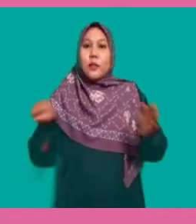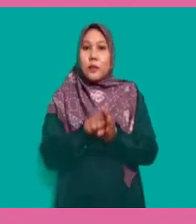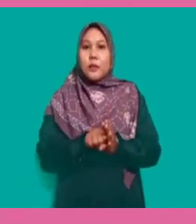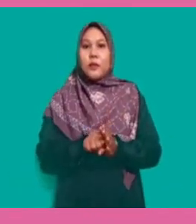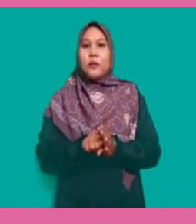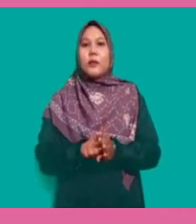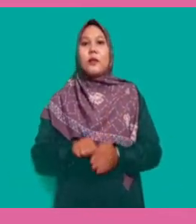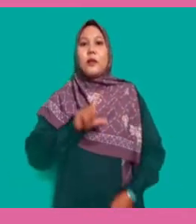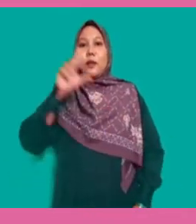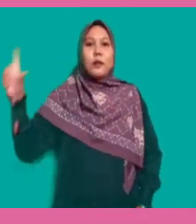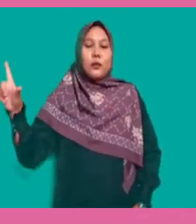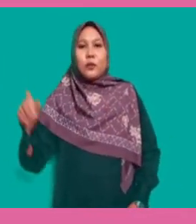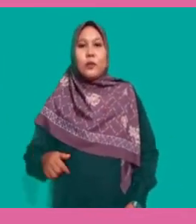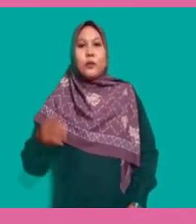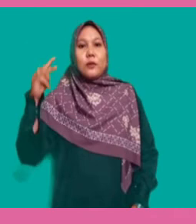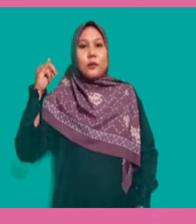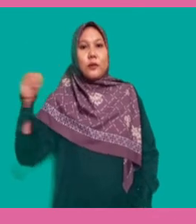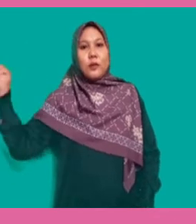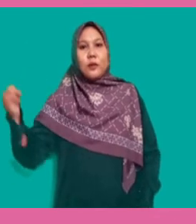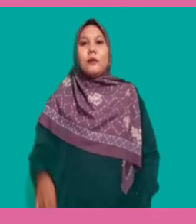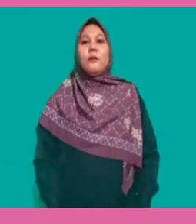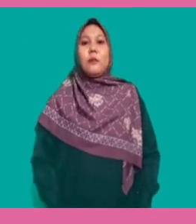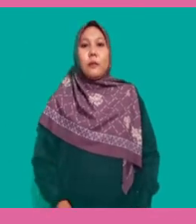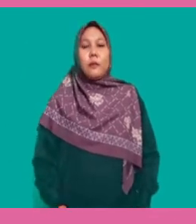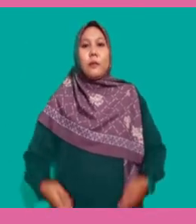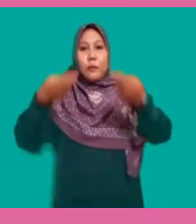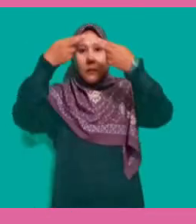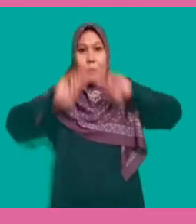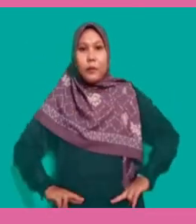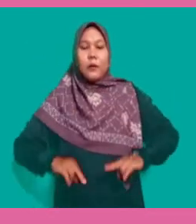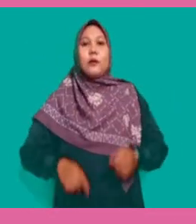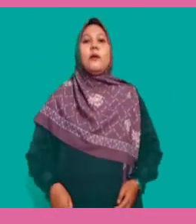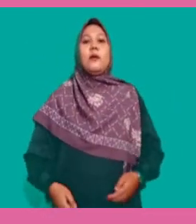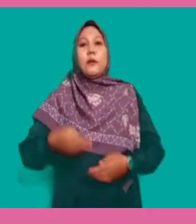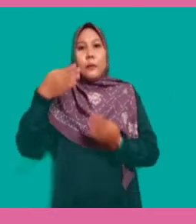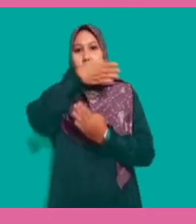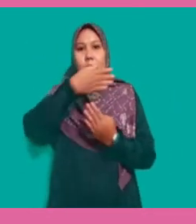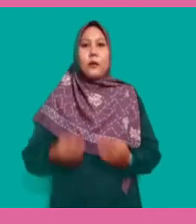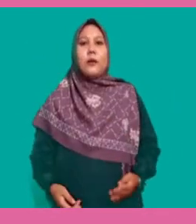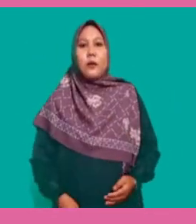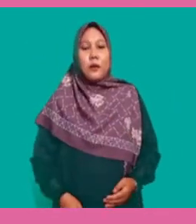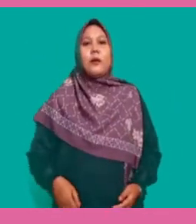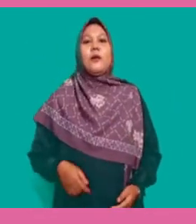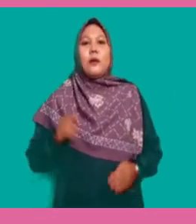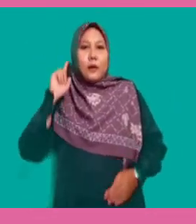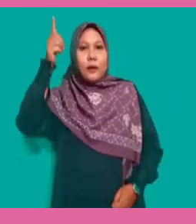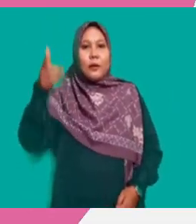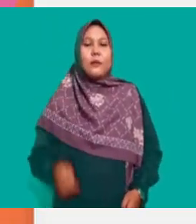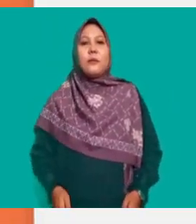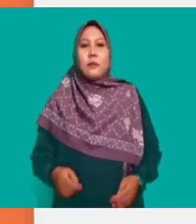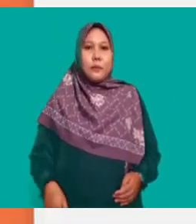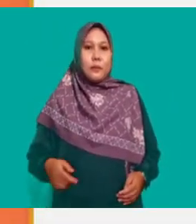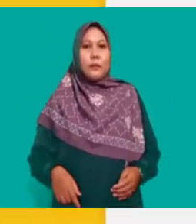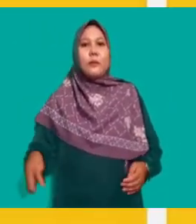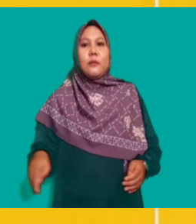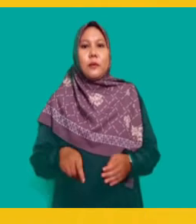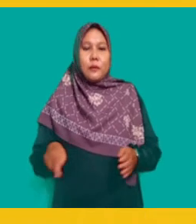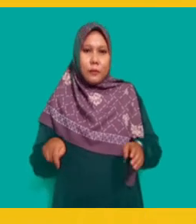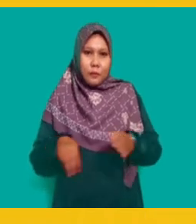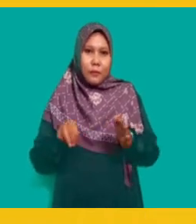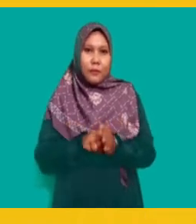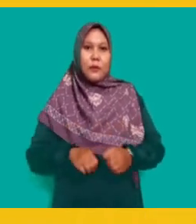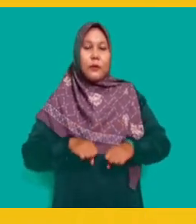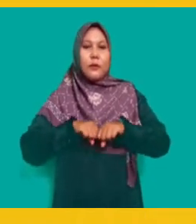mendapatkan panggilan sidang paling lambat 3 hari sebelum sidang dilaksanakan. Tahap berikutnya adalah